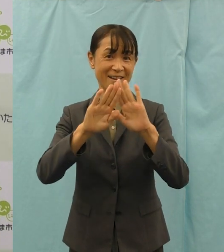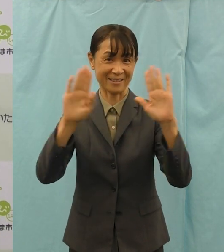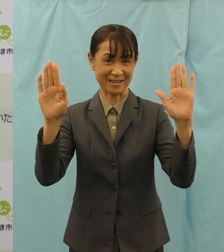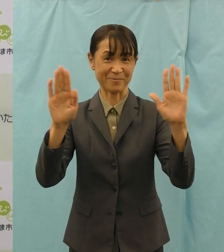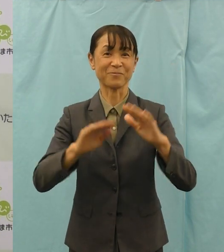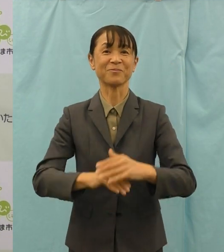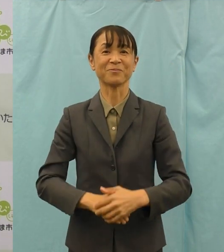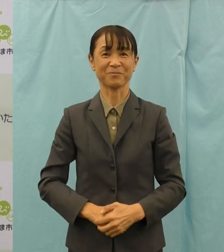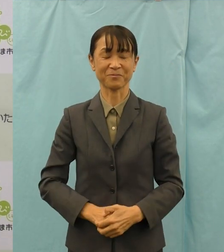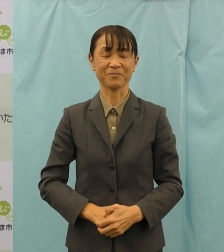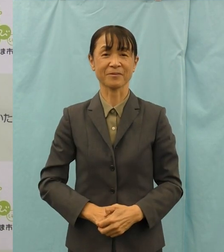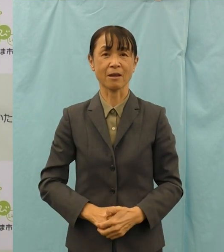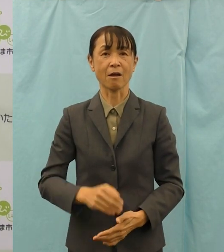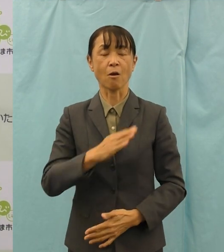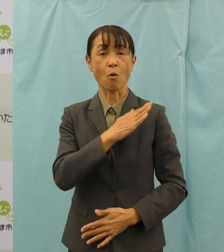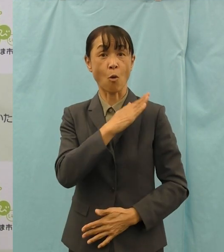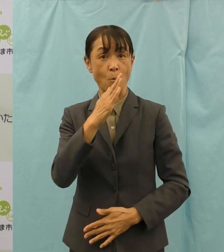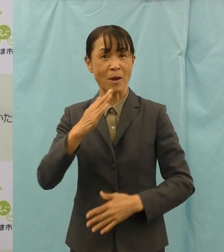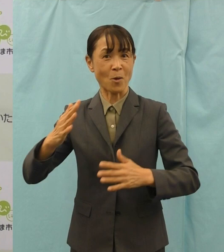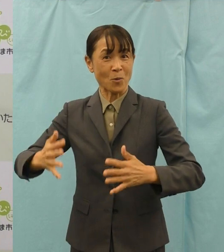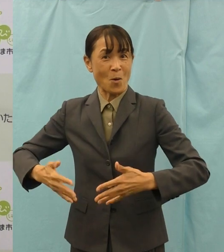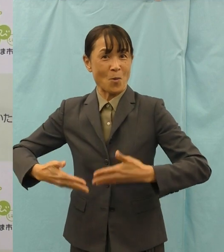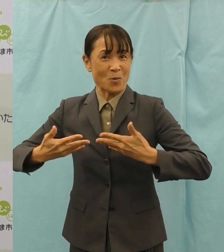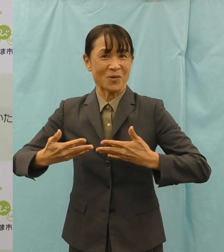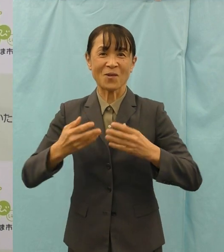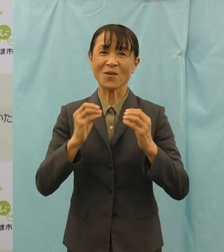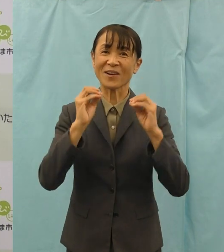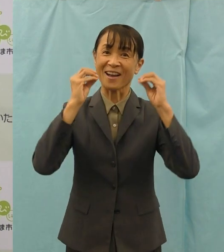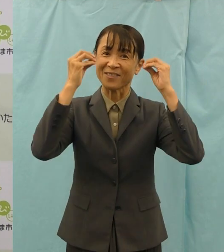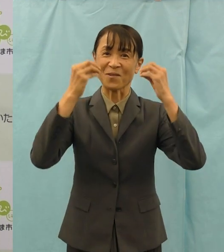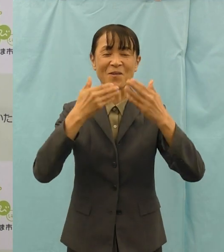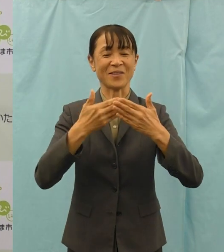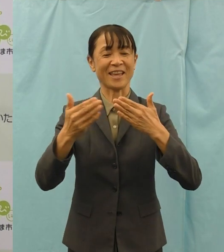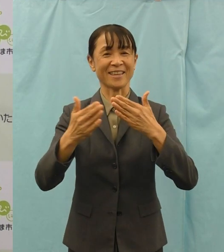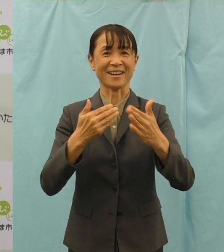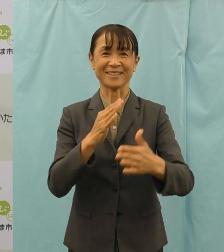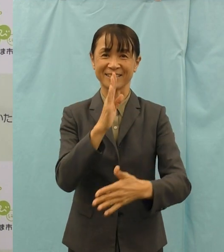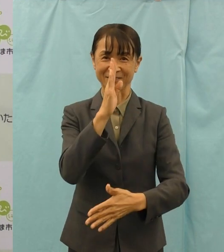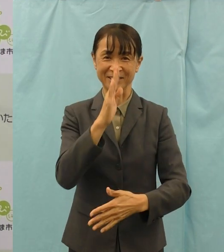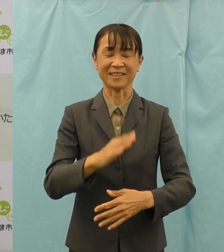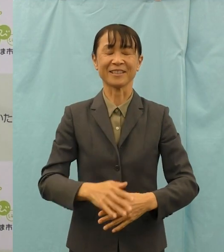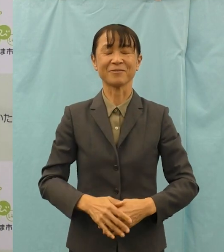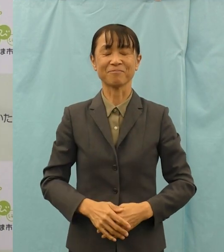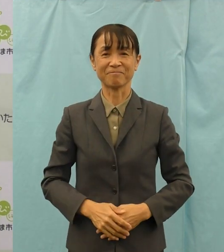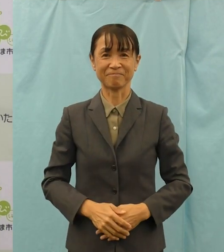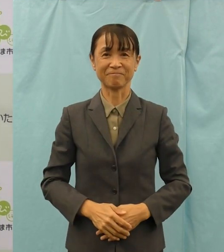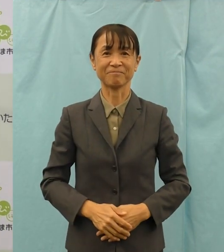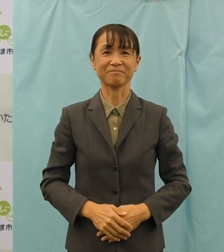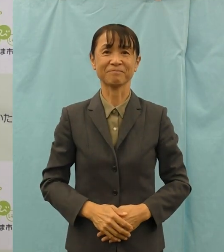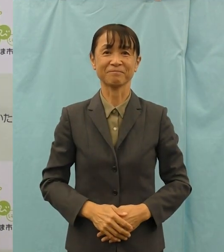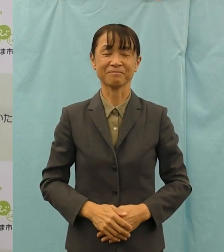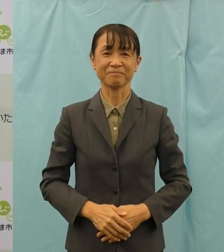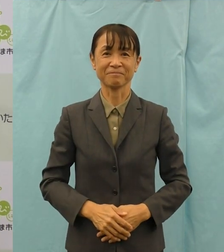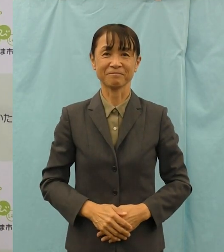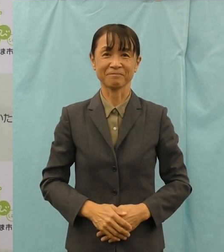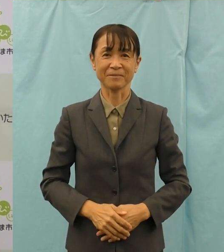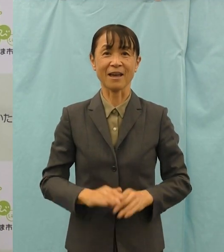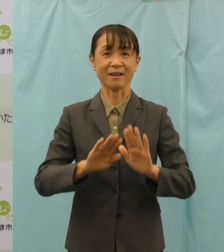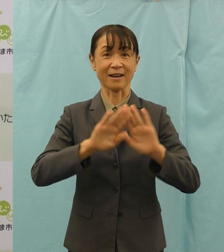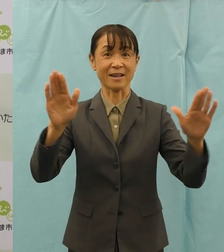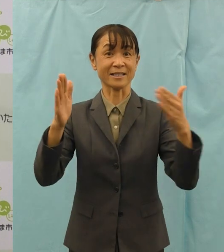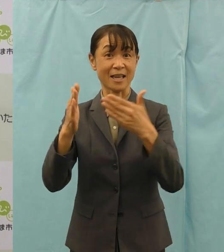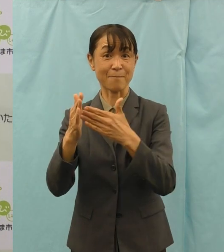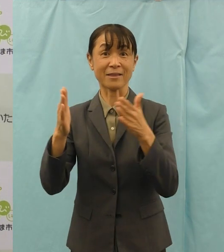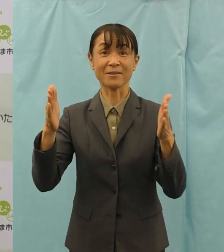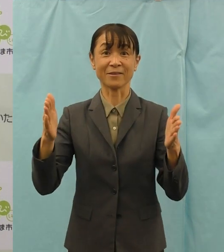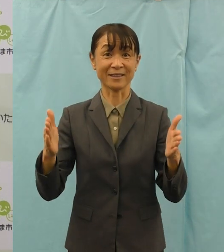で繰り広げられますので、本場の興奮と感動を体感してください。さらに大